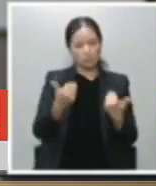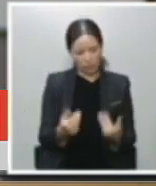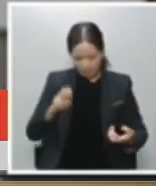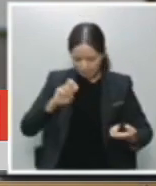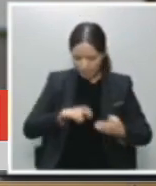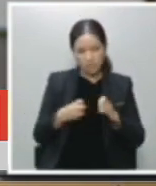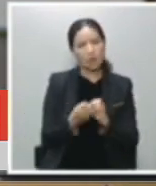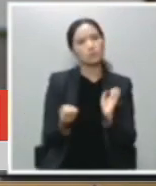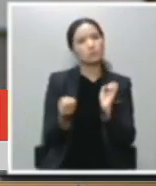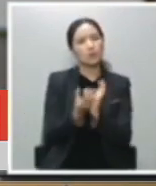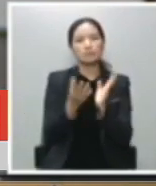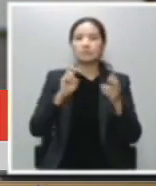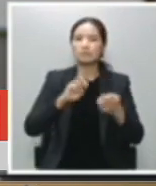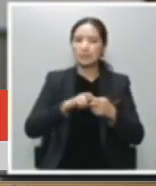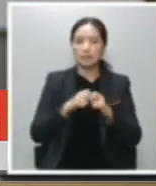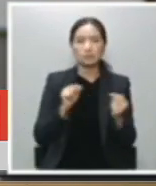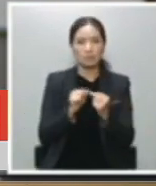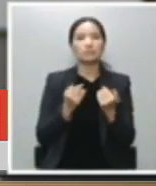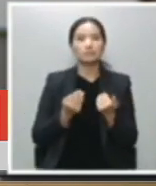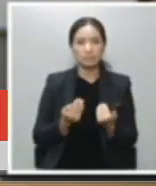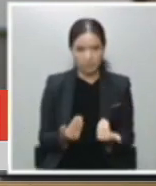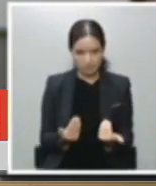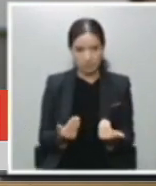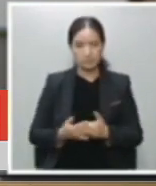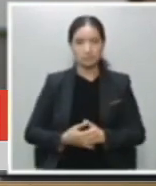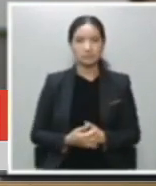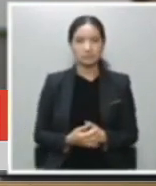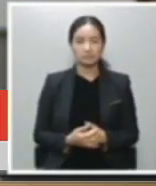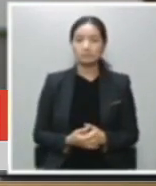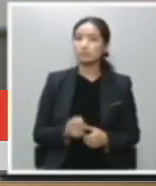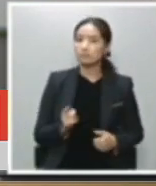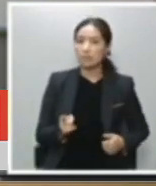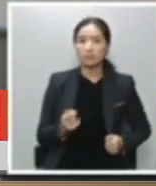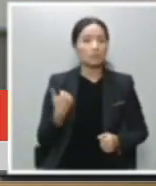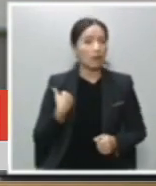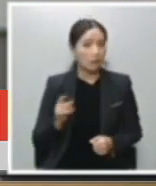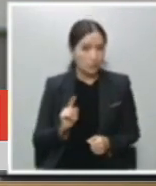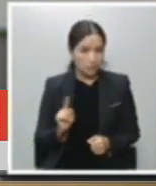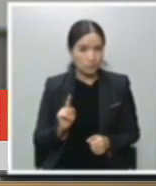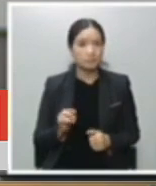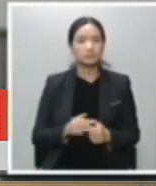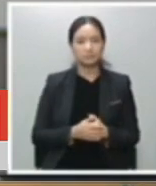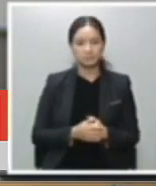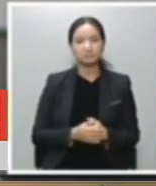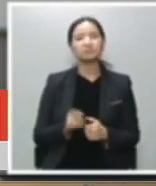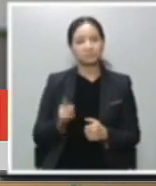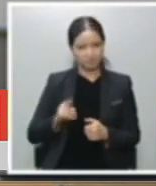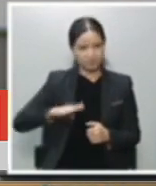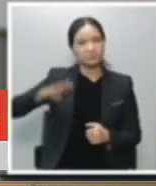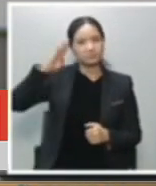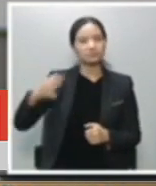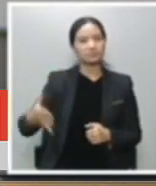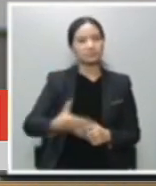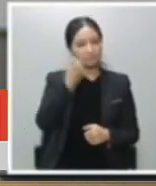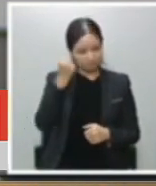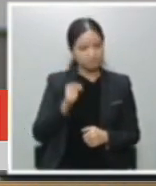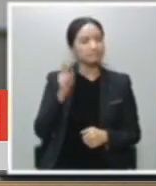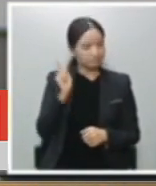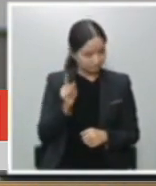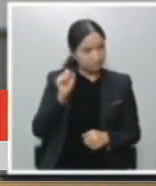บปัญหาอยู่ในขณะนี้เป็นผลพวงมาจากการปฏิวัติรัฐประหารอย่างแน่นอ